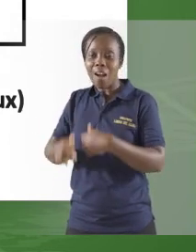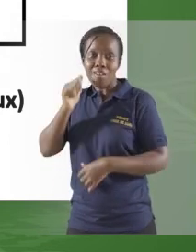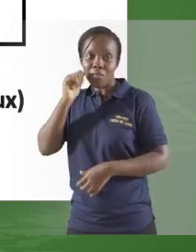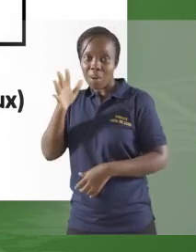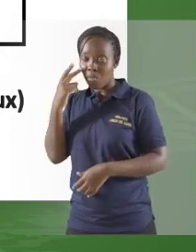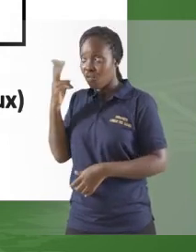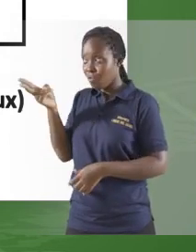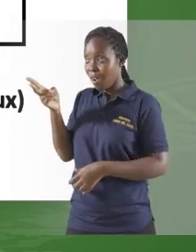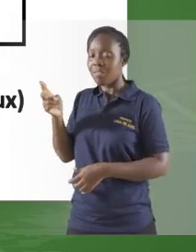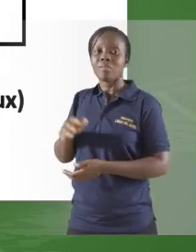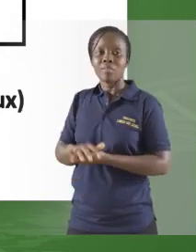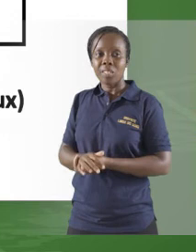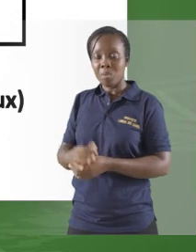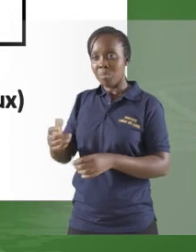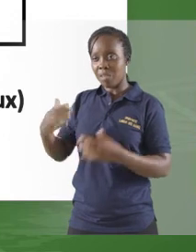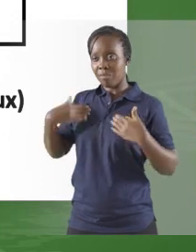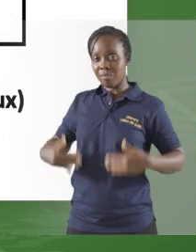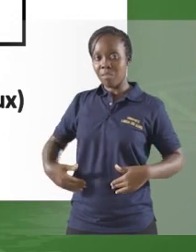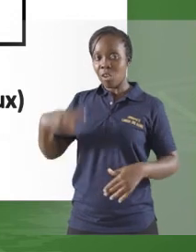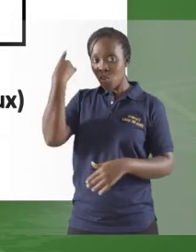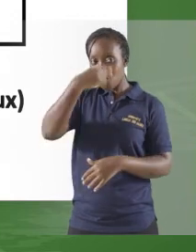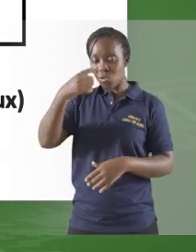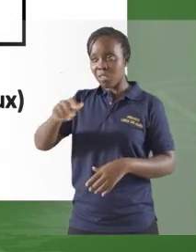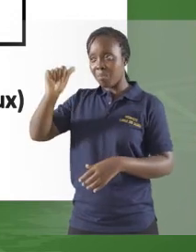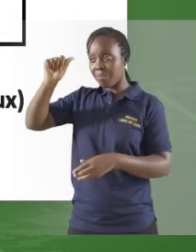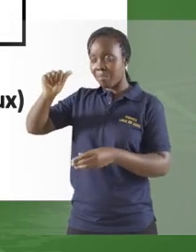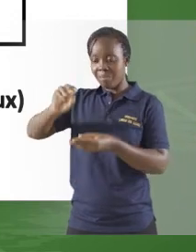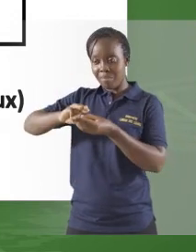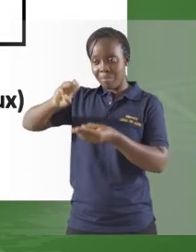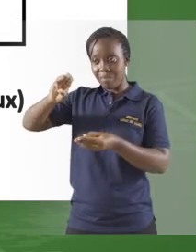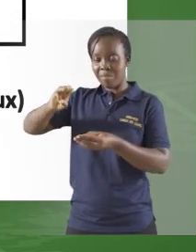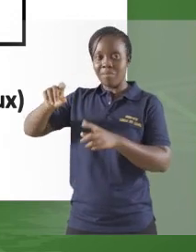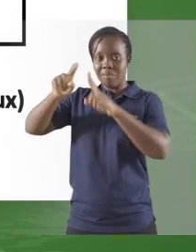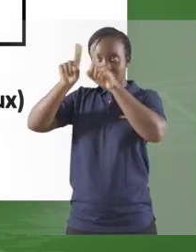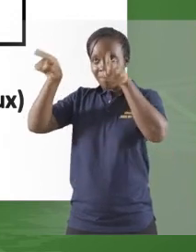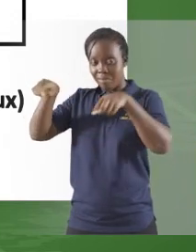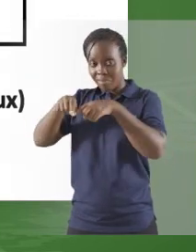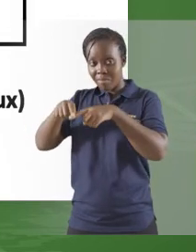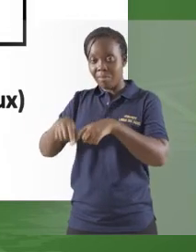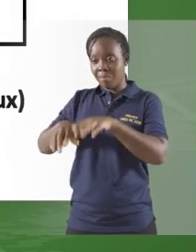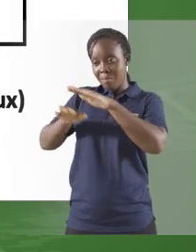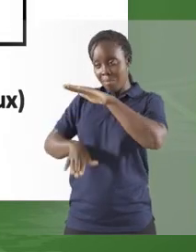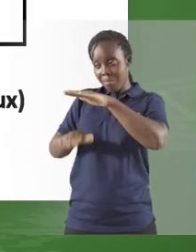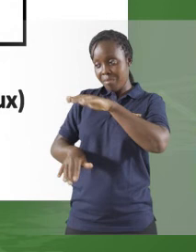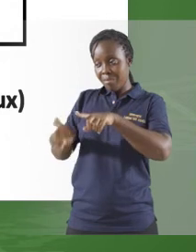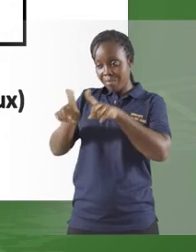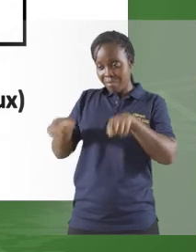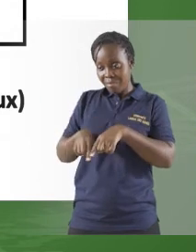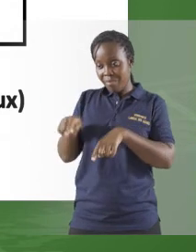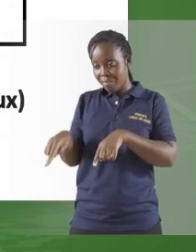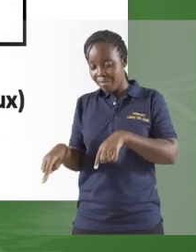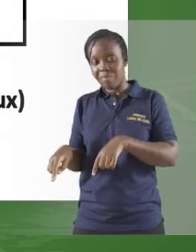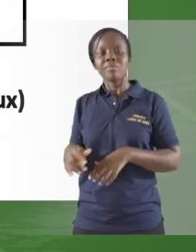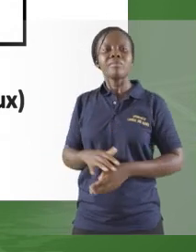A. Nous venons toujours à gauche, en bas.